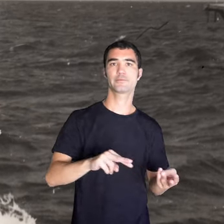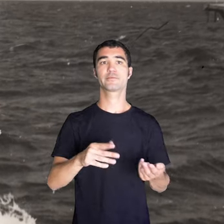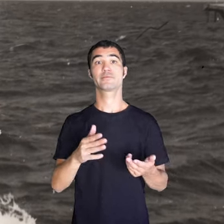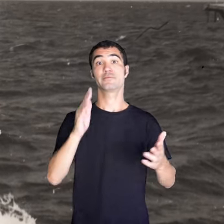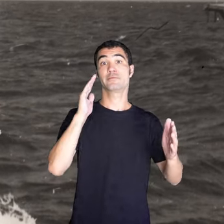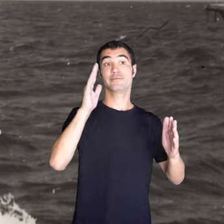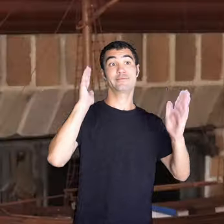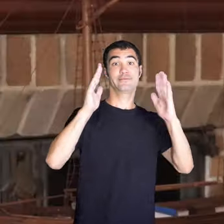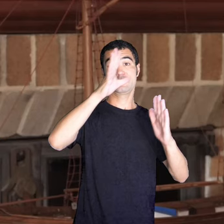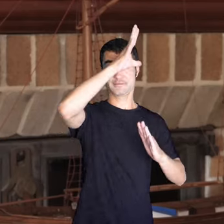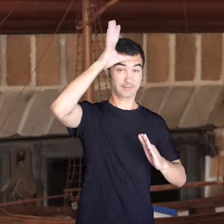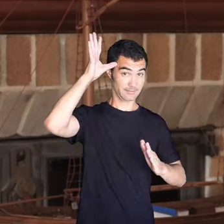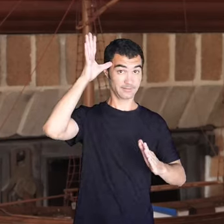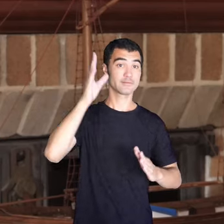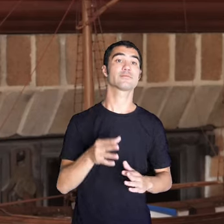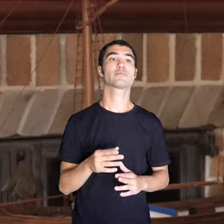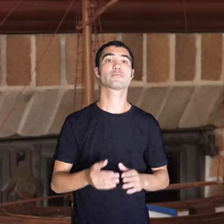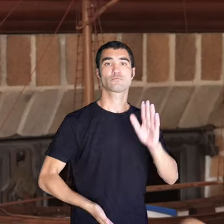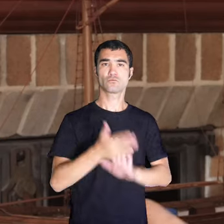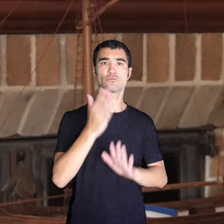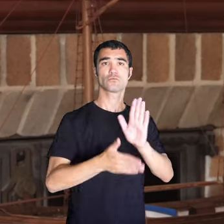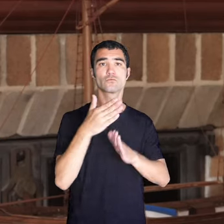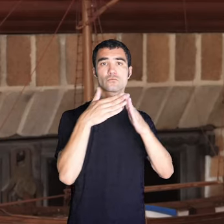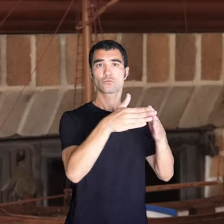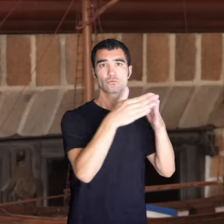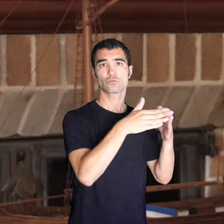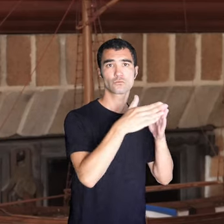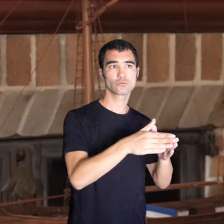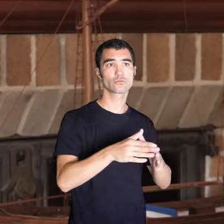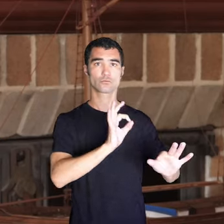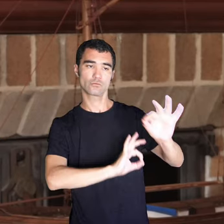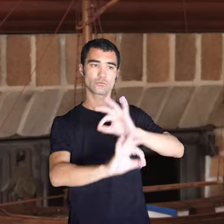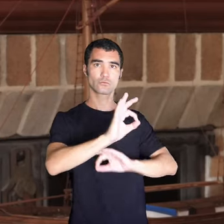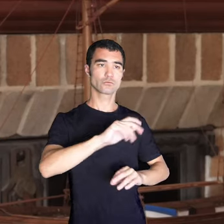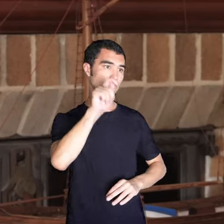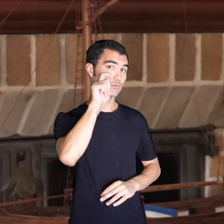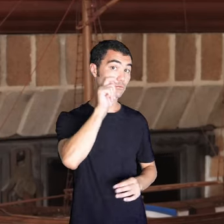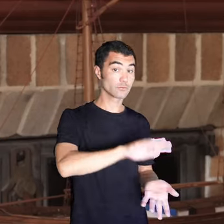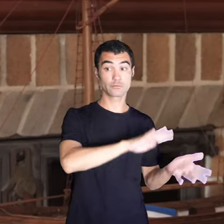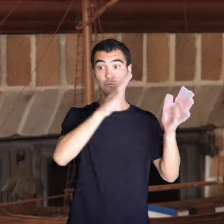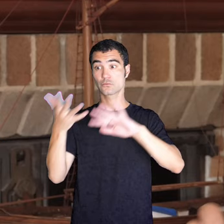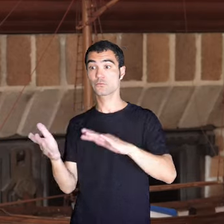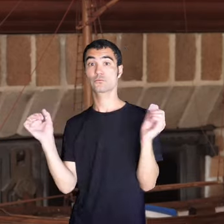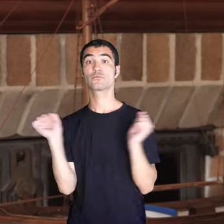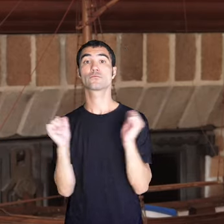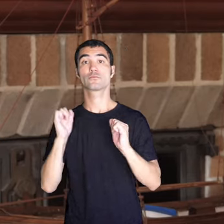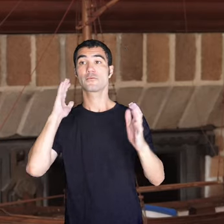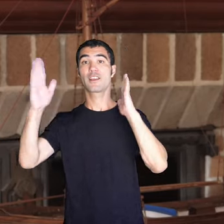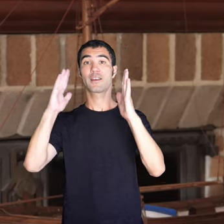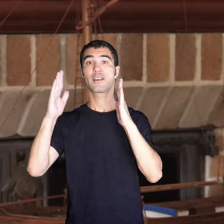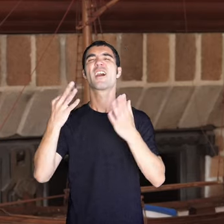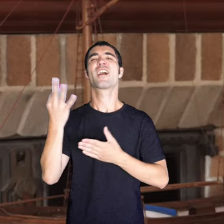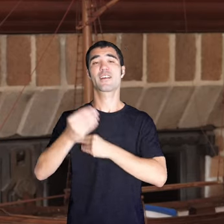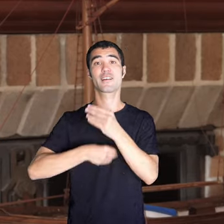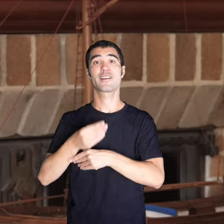la temporada d'estiu pues, anàvem a les barques i tenia aquesta organització, però després en l'hivern pues, se